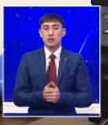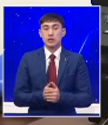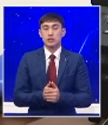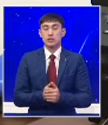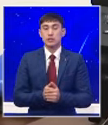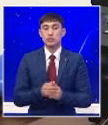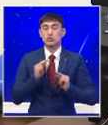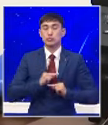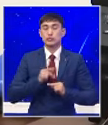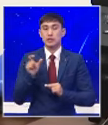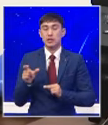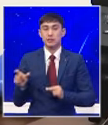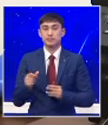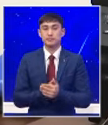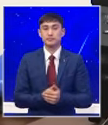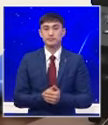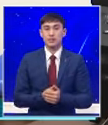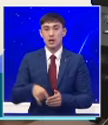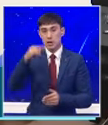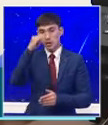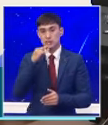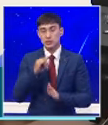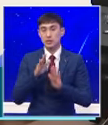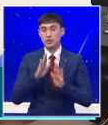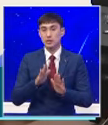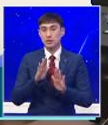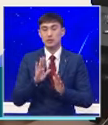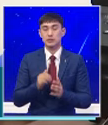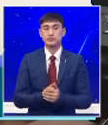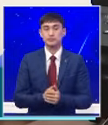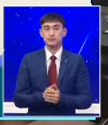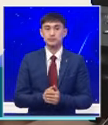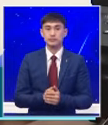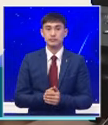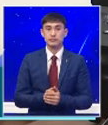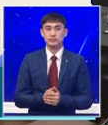құрылғында жұмыс істеп жатқан азаматша Қазақстанға тек қана